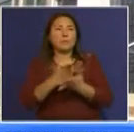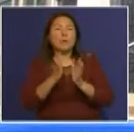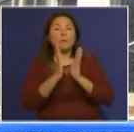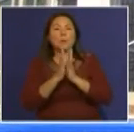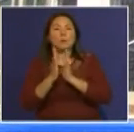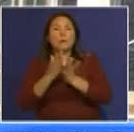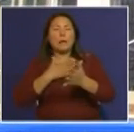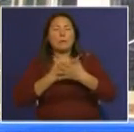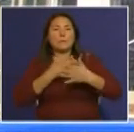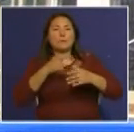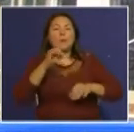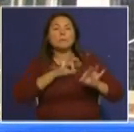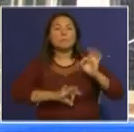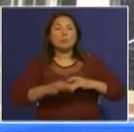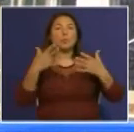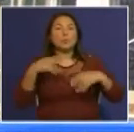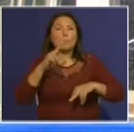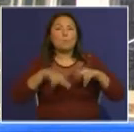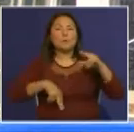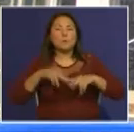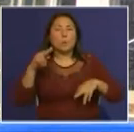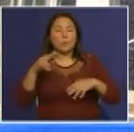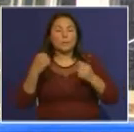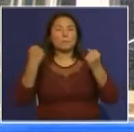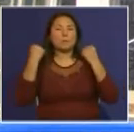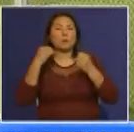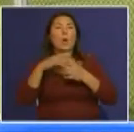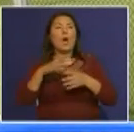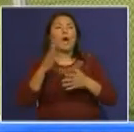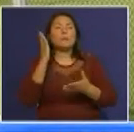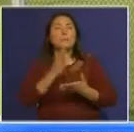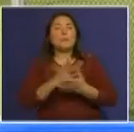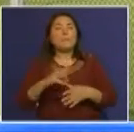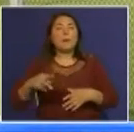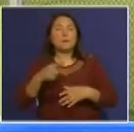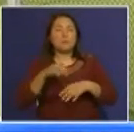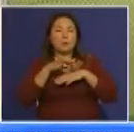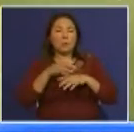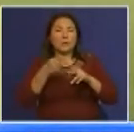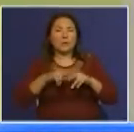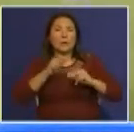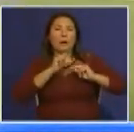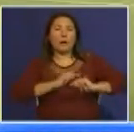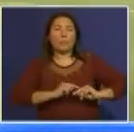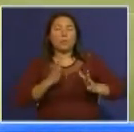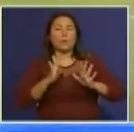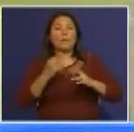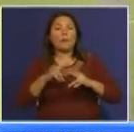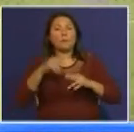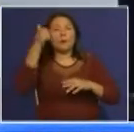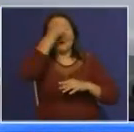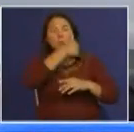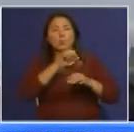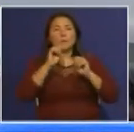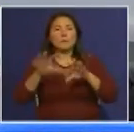более эффективно использовать уже построенные спортивные сооружения, но в направлении Мангыстау уже проводится данная работа. Только в этом году в регионе сдано